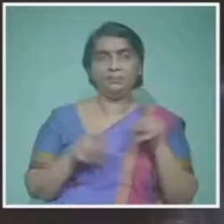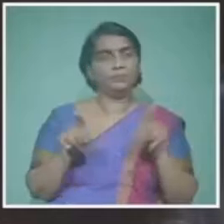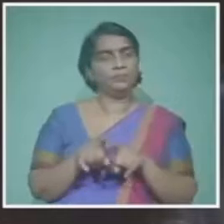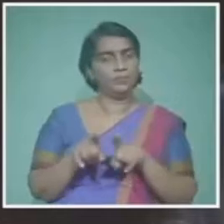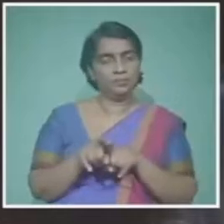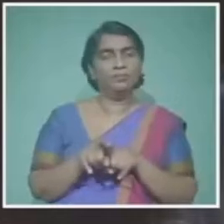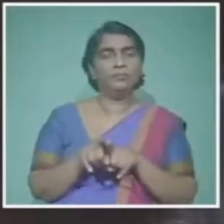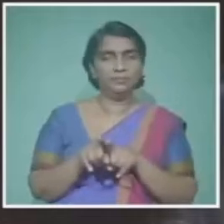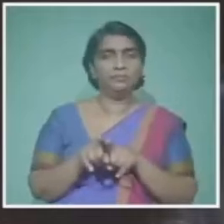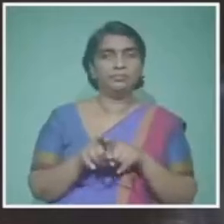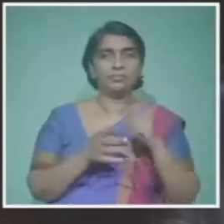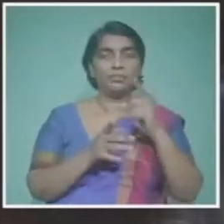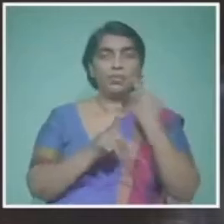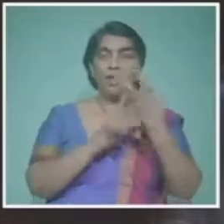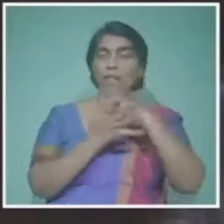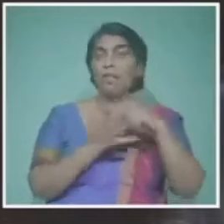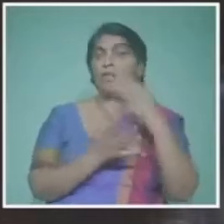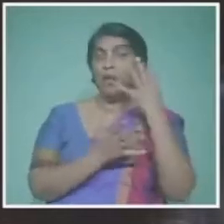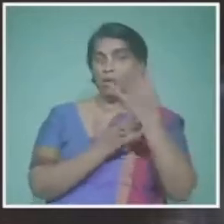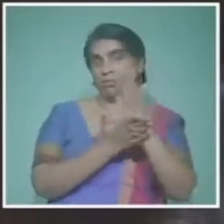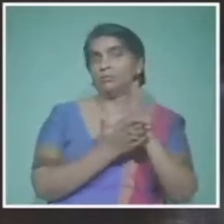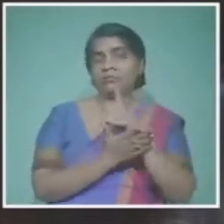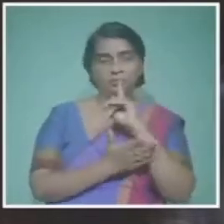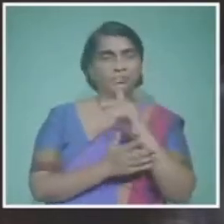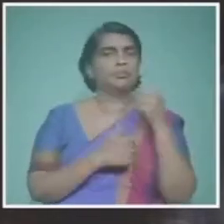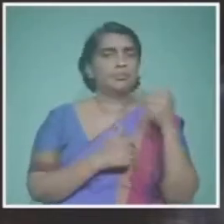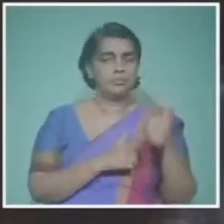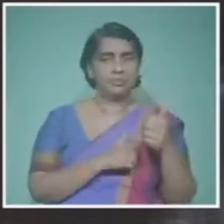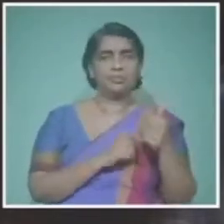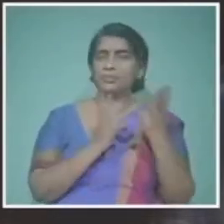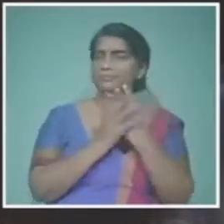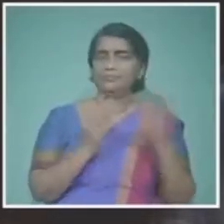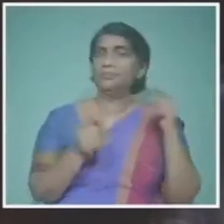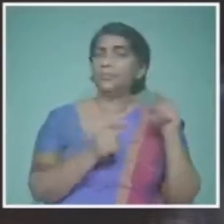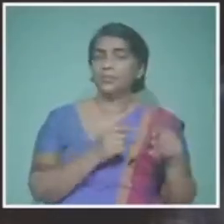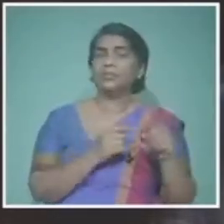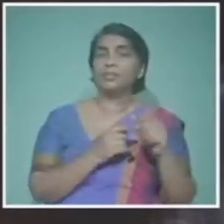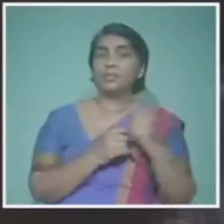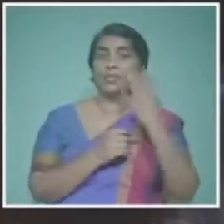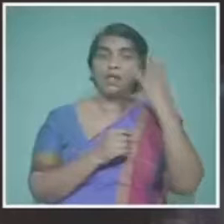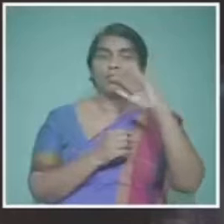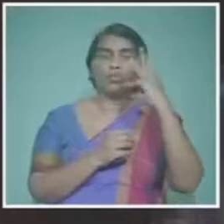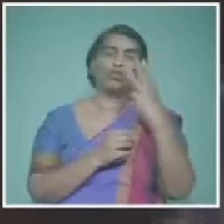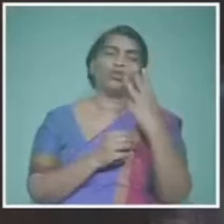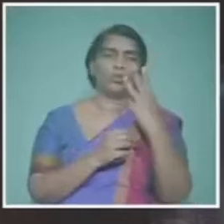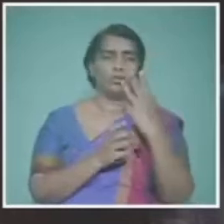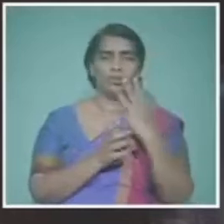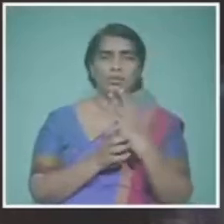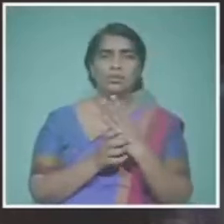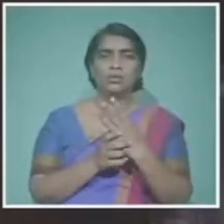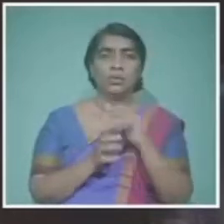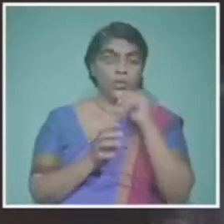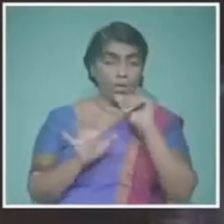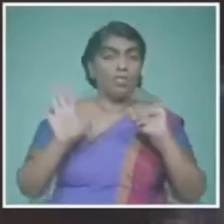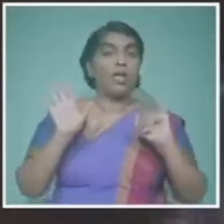අවස්ථාවේ දැන් අතරක් කලාප අතරක් ඉල්ලන්නේ සාධාරණ ඉල්ලීමක් නමුත් ඒක නැති කරලා ඒක අතර තුන කරන්න හදනවා ඇත්තටම අයක්